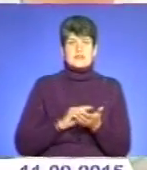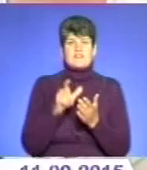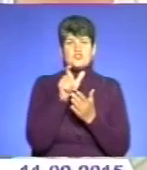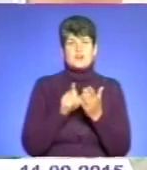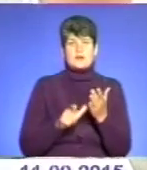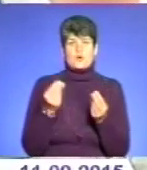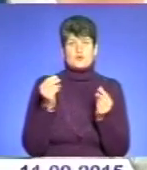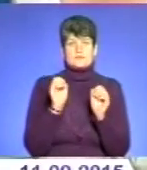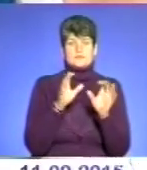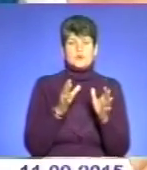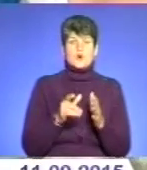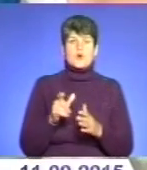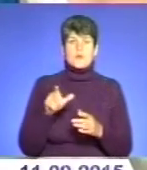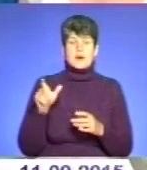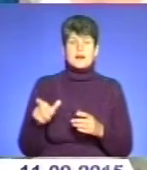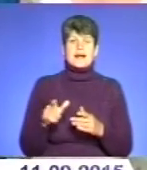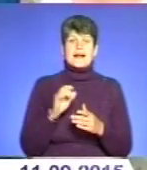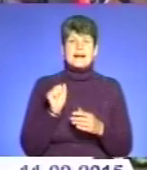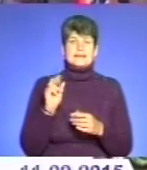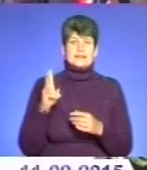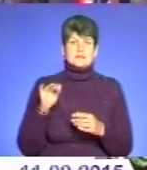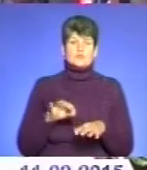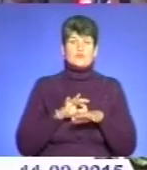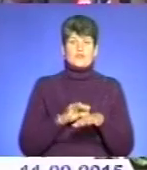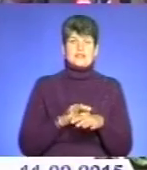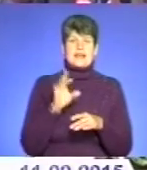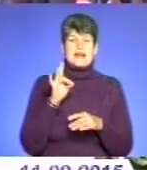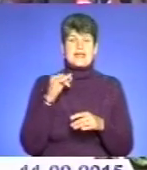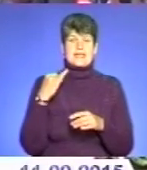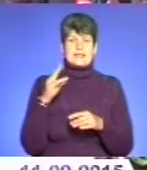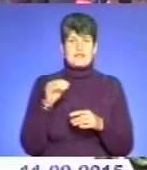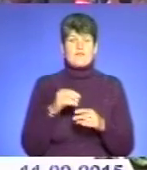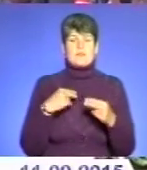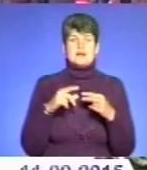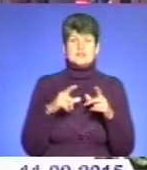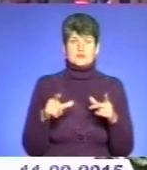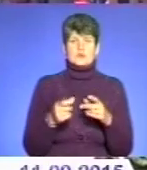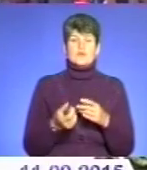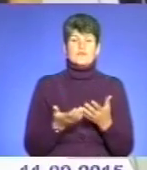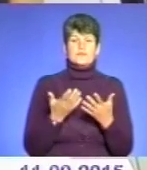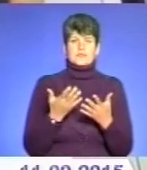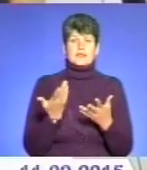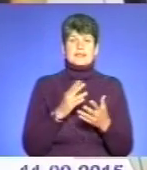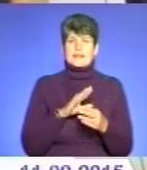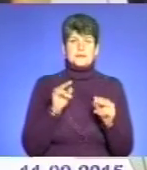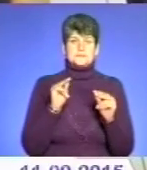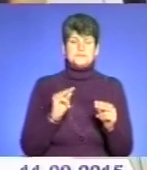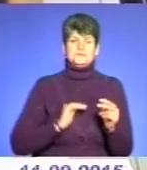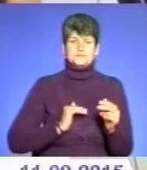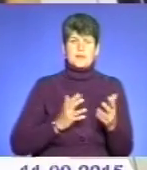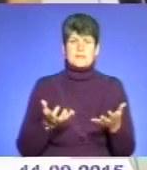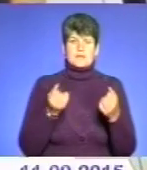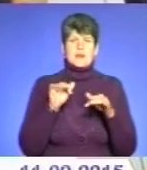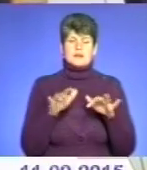громаді». Активісти проводитимуть рейди у магазинах, щоб виявити недобросовісних підприємців. Підтримати акцію